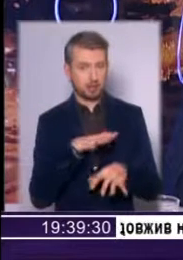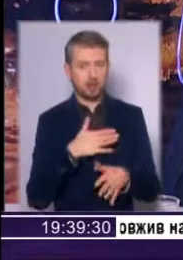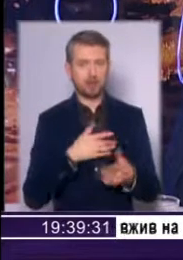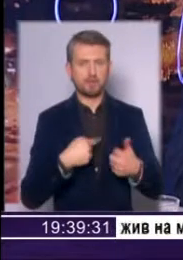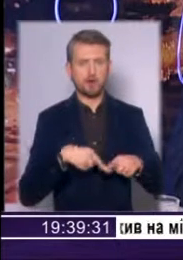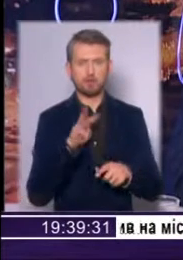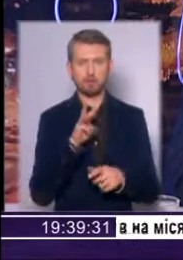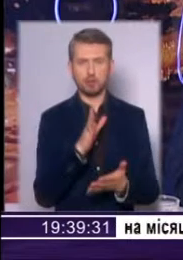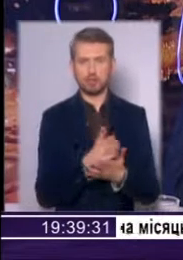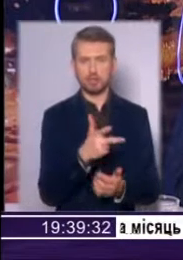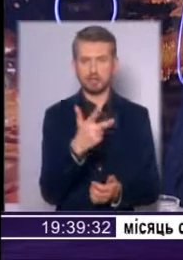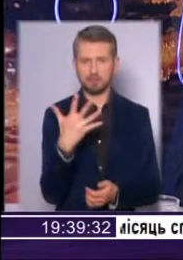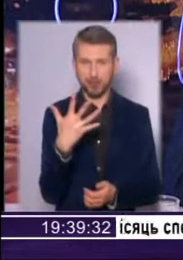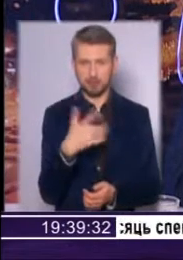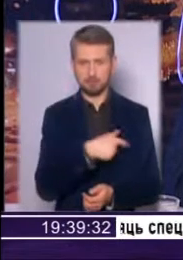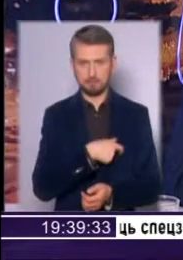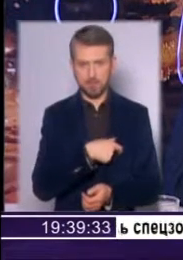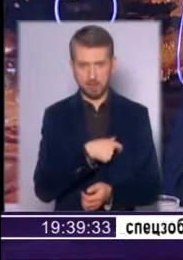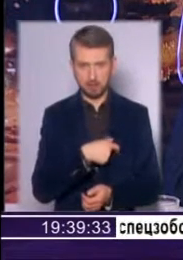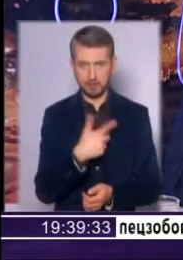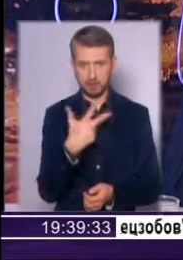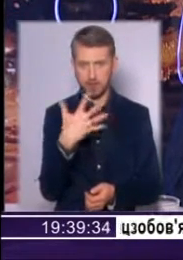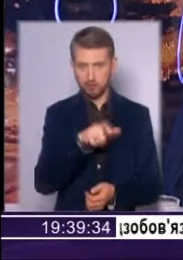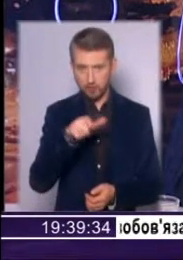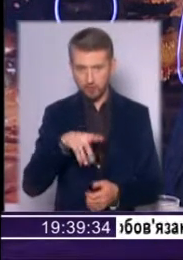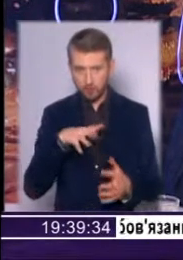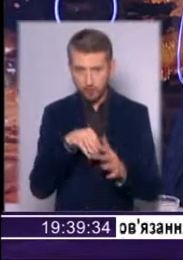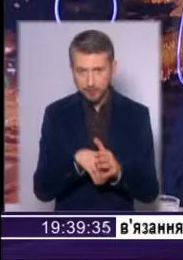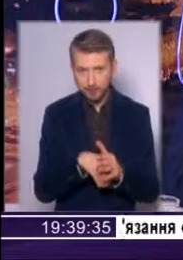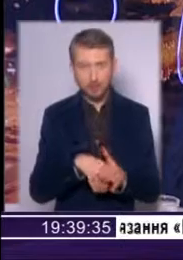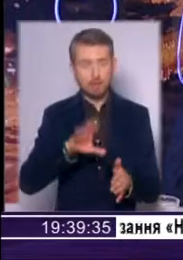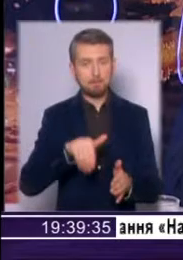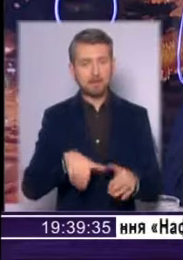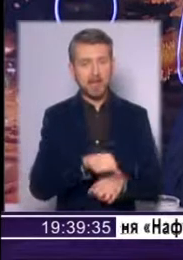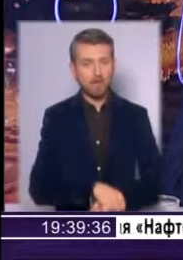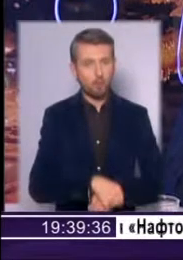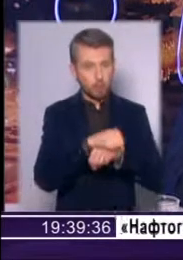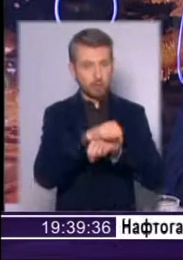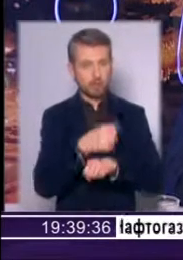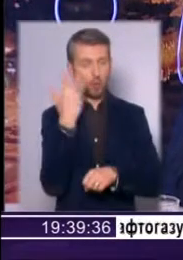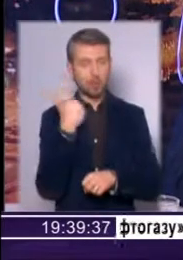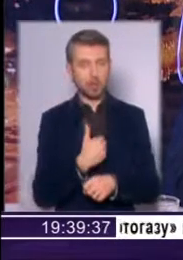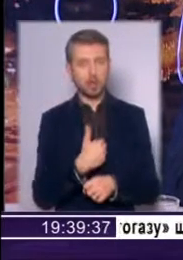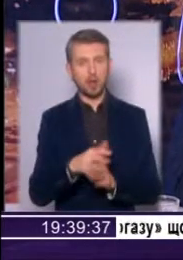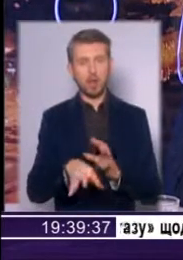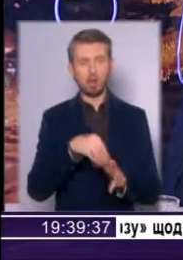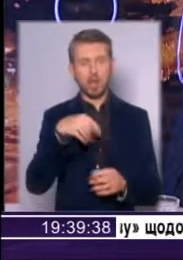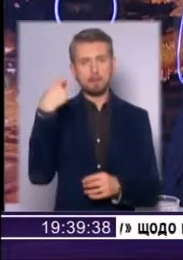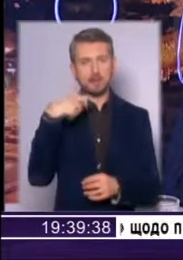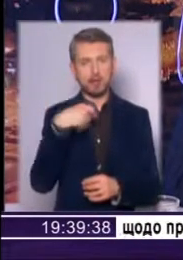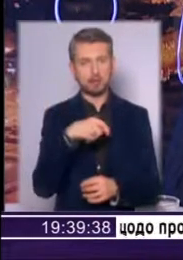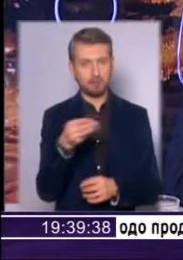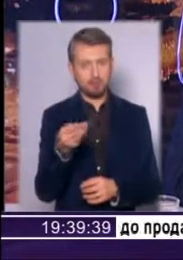коли мала 35 мандатів, 35 чоловік. І після революції, коли брали президента Порошенка,